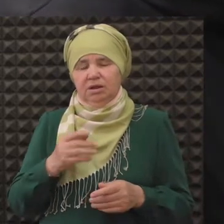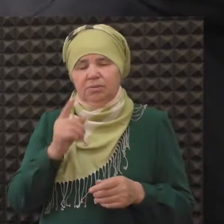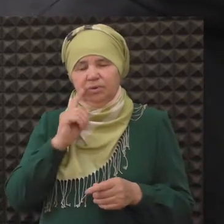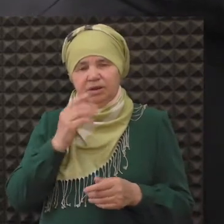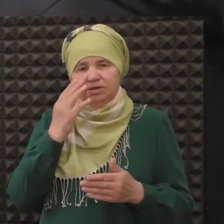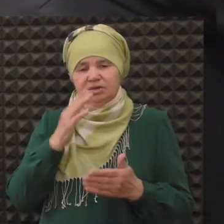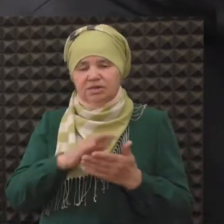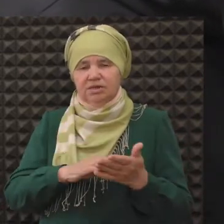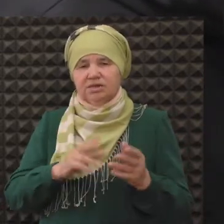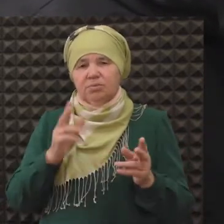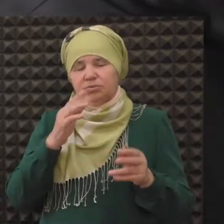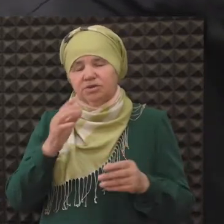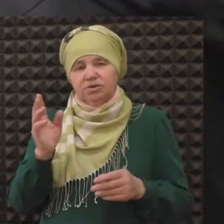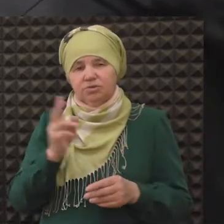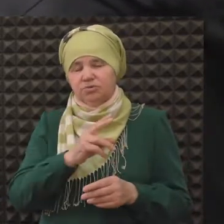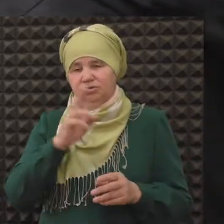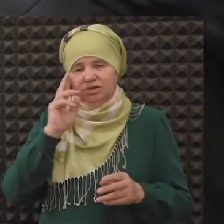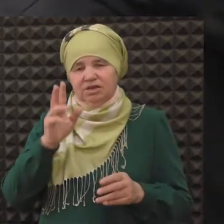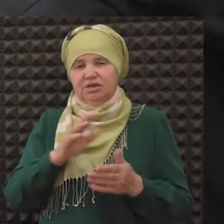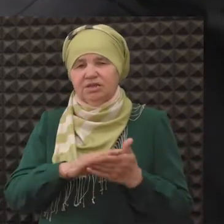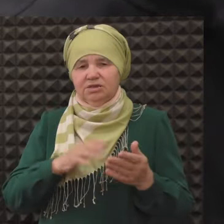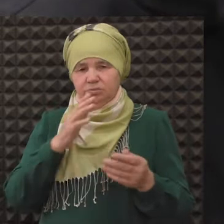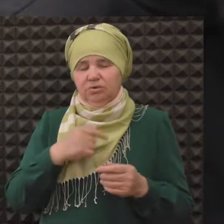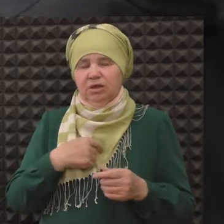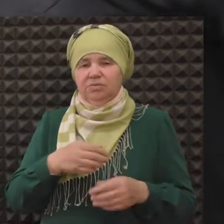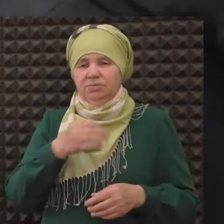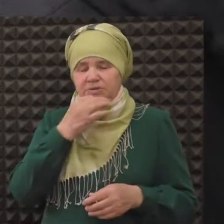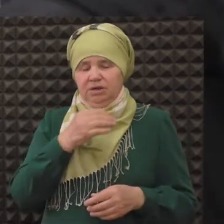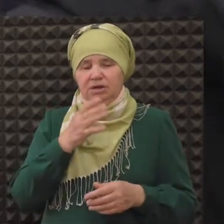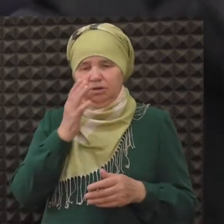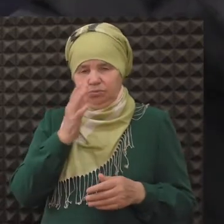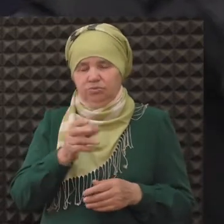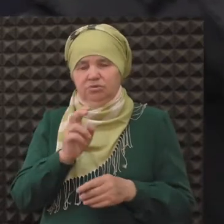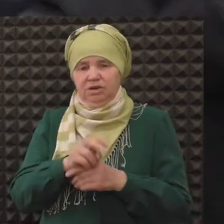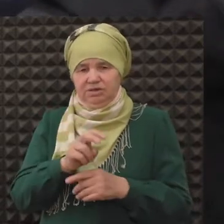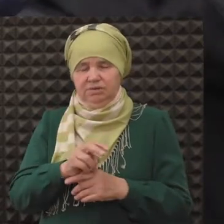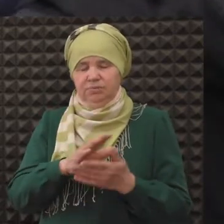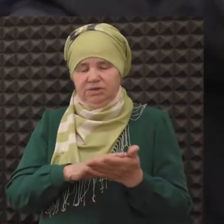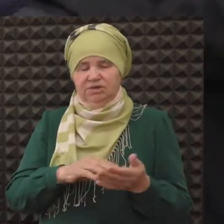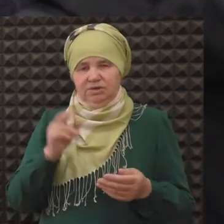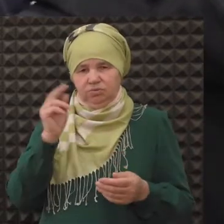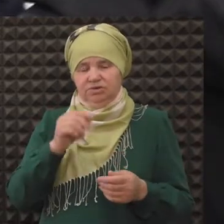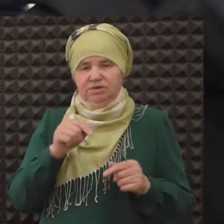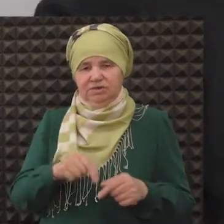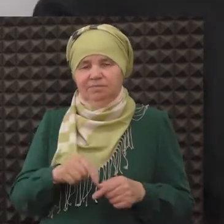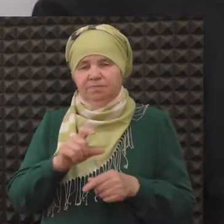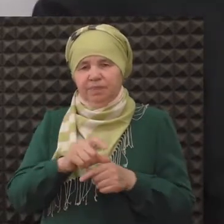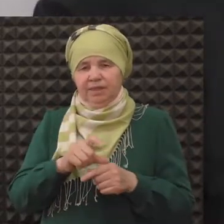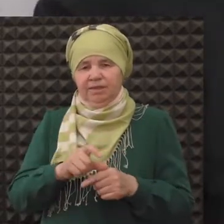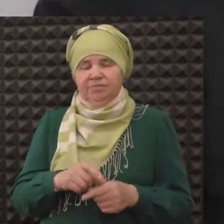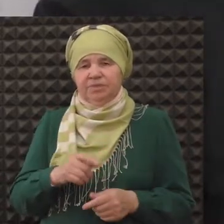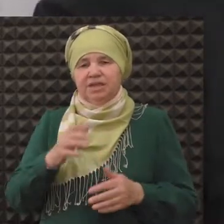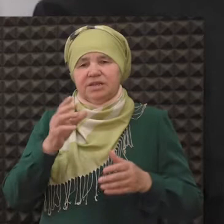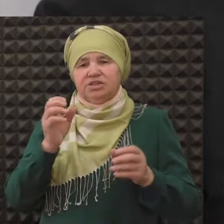не знаю, что будет, как будет дальше, никто не знает, что будет дальше, но мне как бы нравится, я предполагаю, буду продолжать ходить в мечеть. Есть